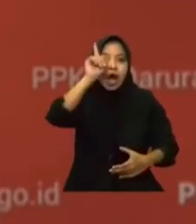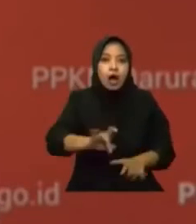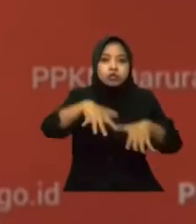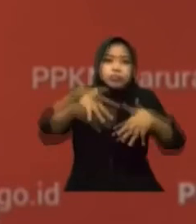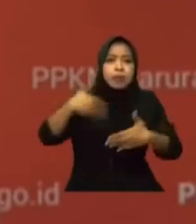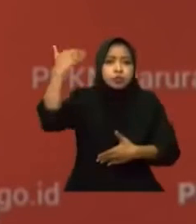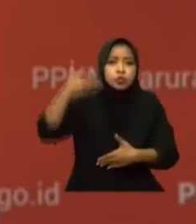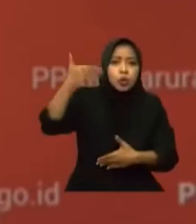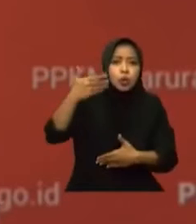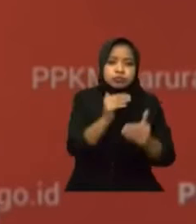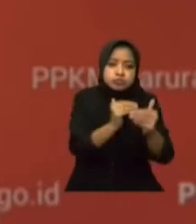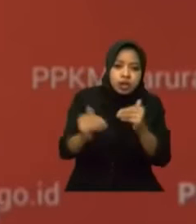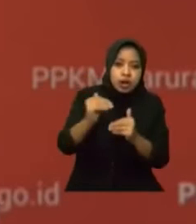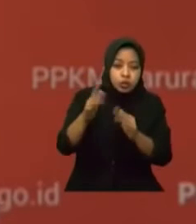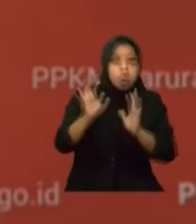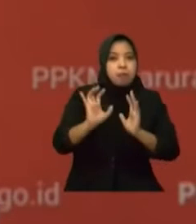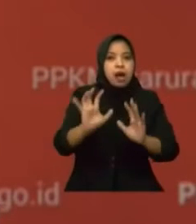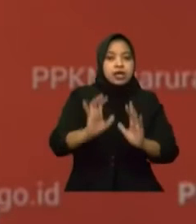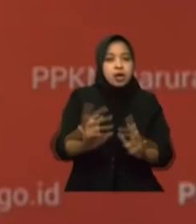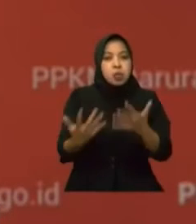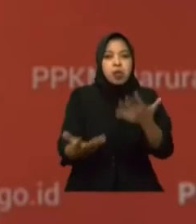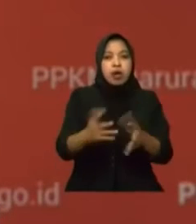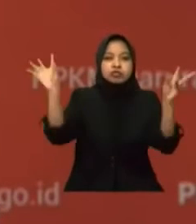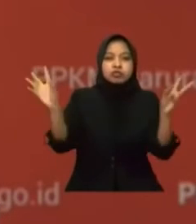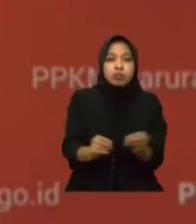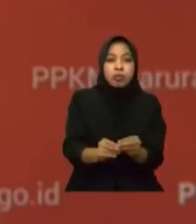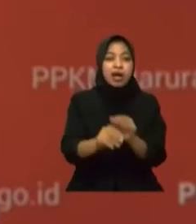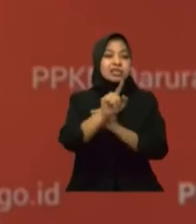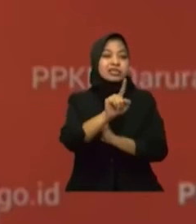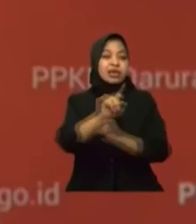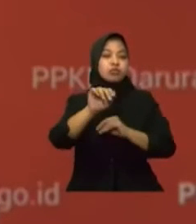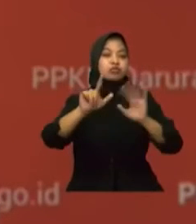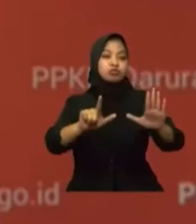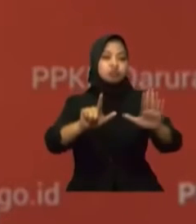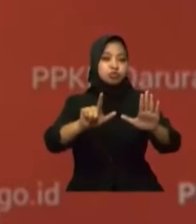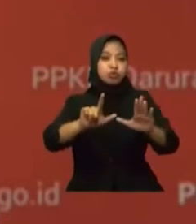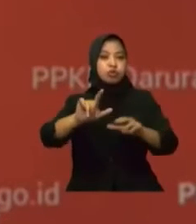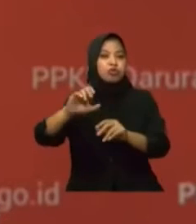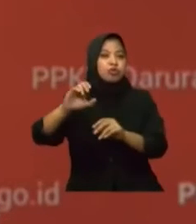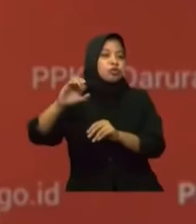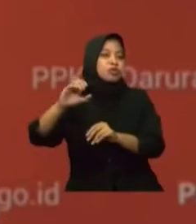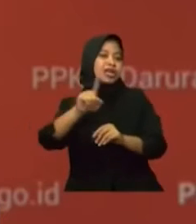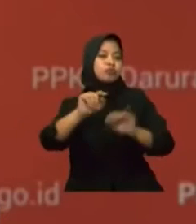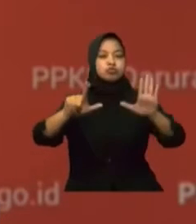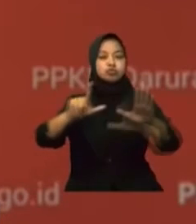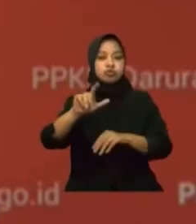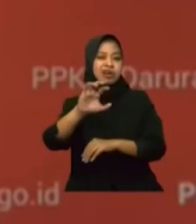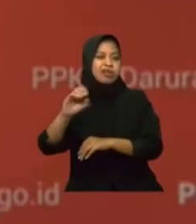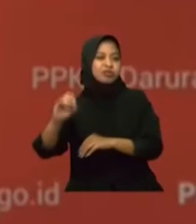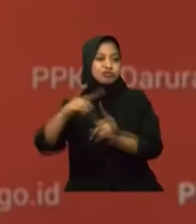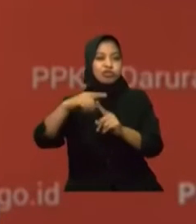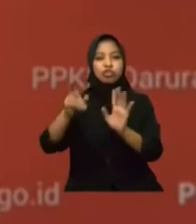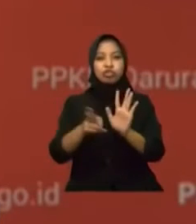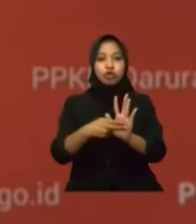akan terus meningkat sampai dengan sekitar 1.700 ton oksigen per hari